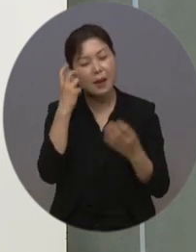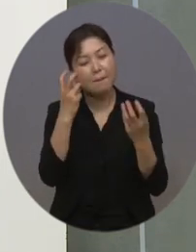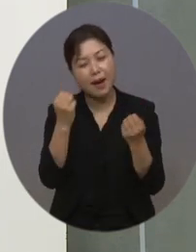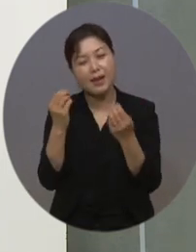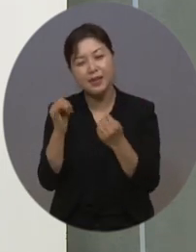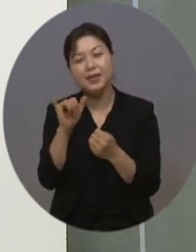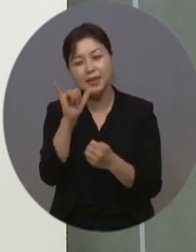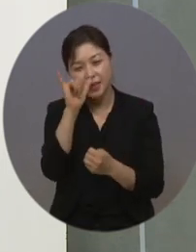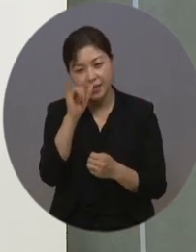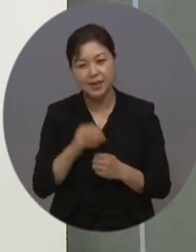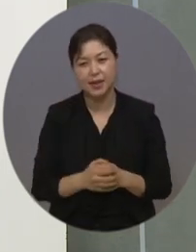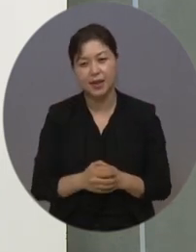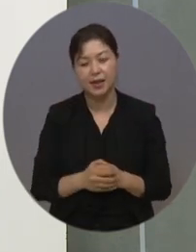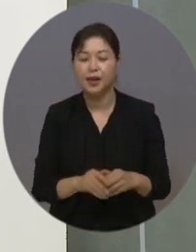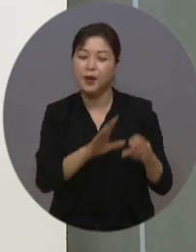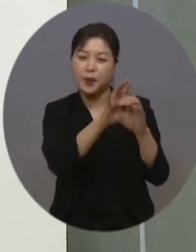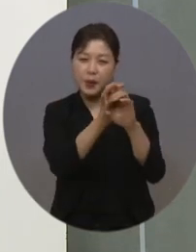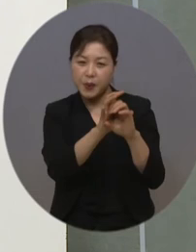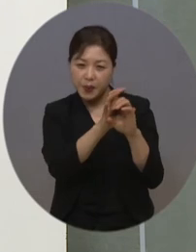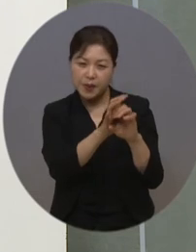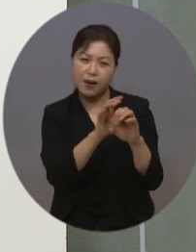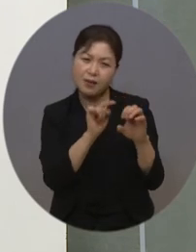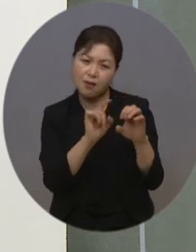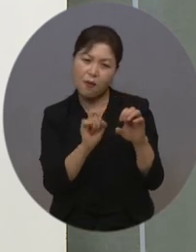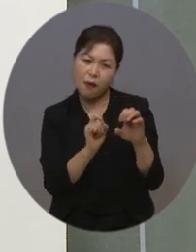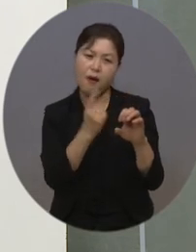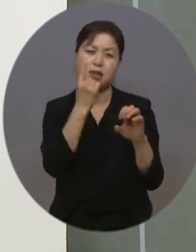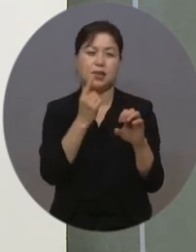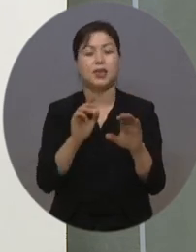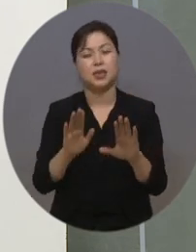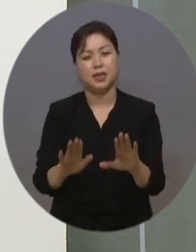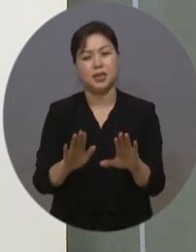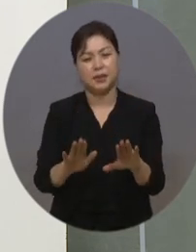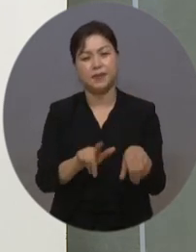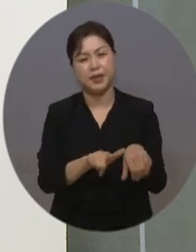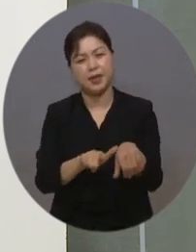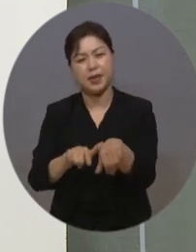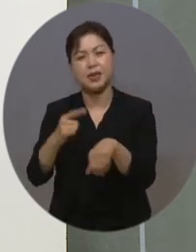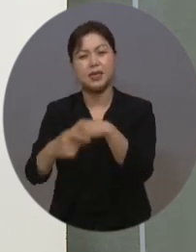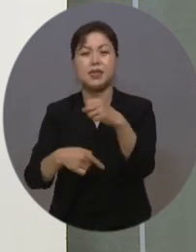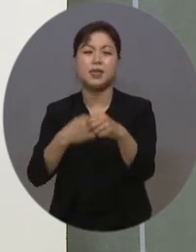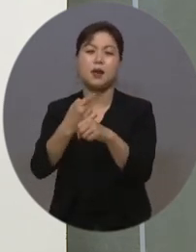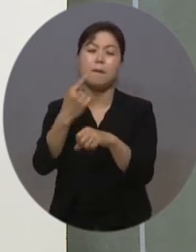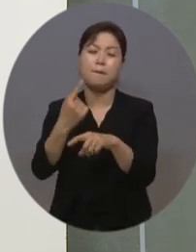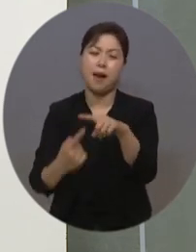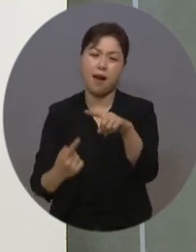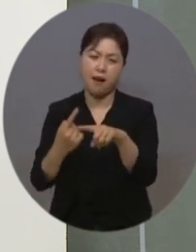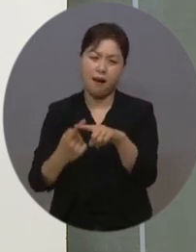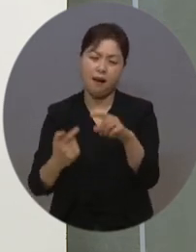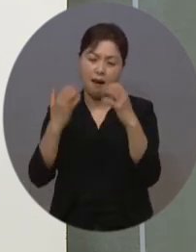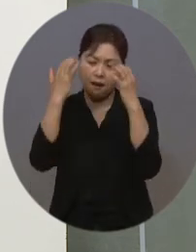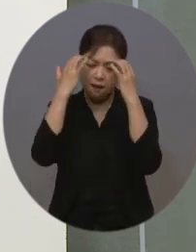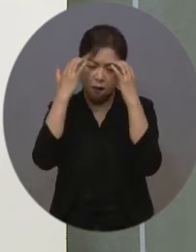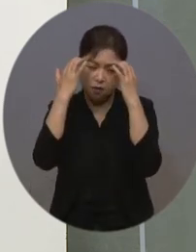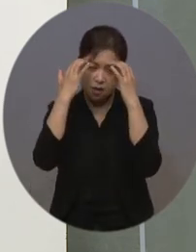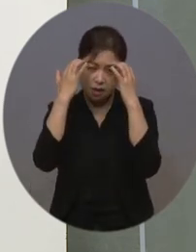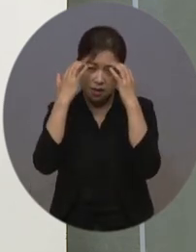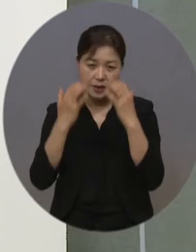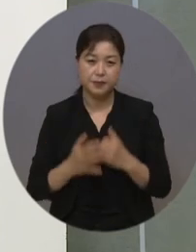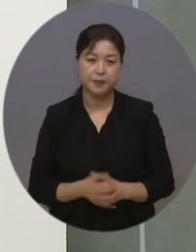있습니다. 코로나 바이러스로 인해서 우리가 뭐 벌써 1년 반이 넘도록 고생하고